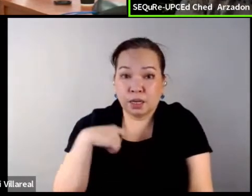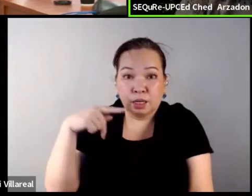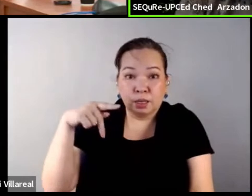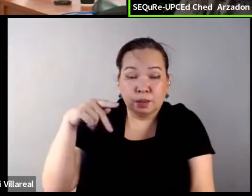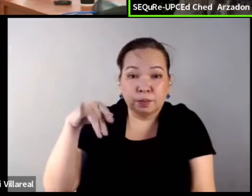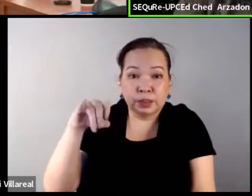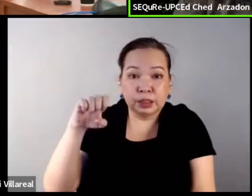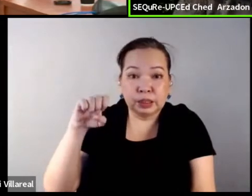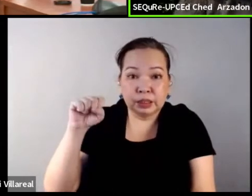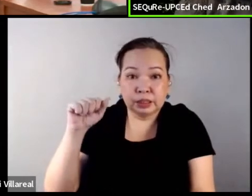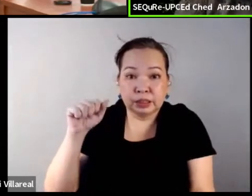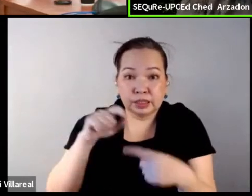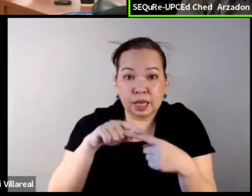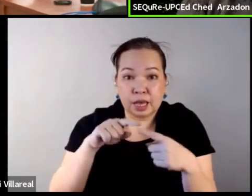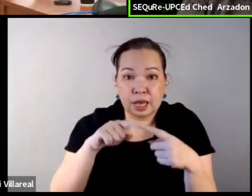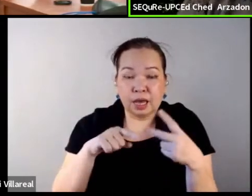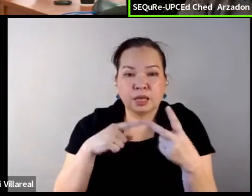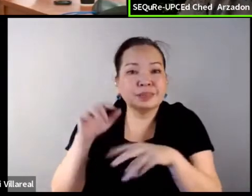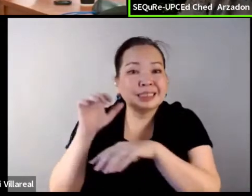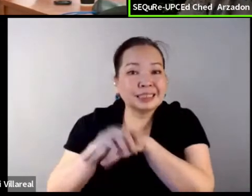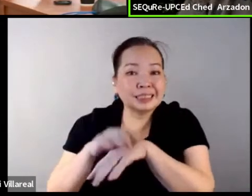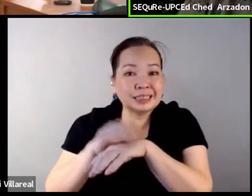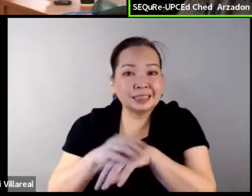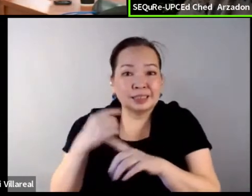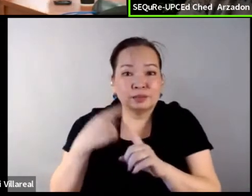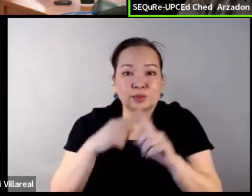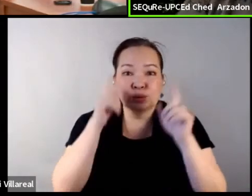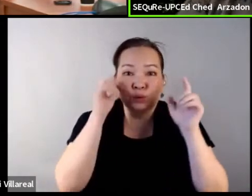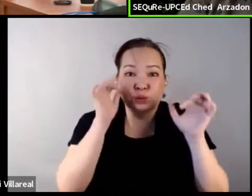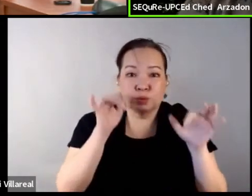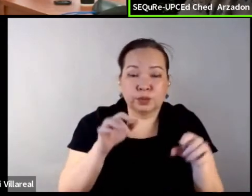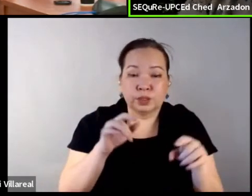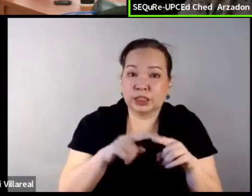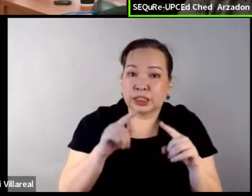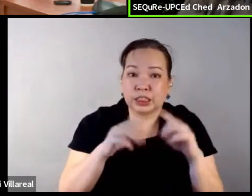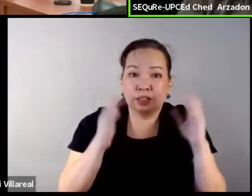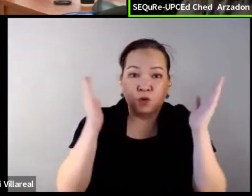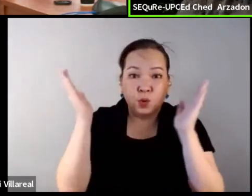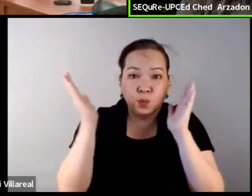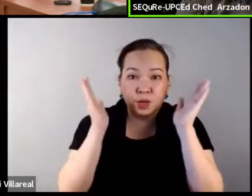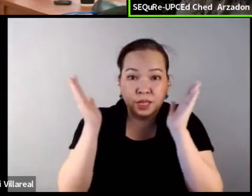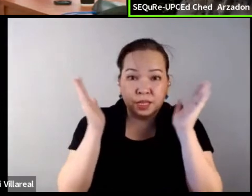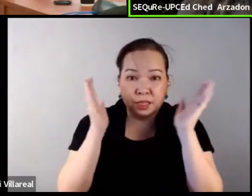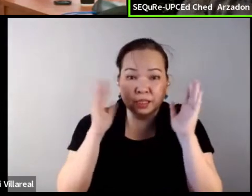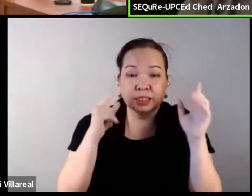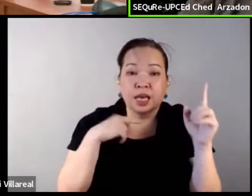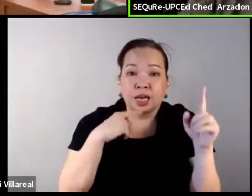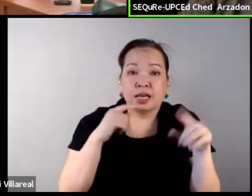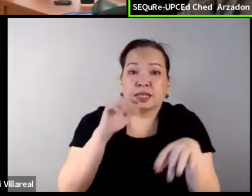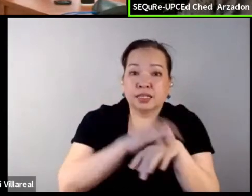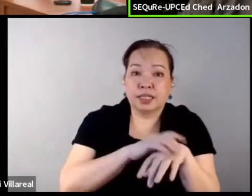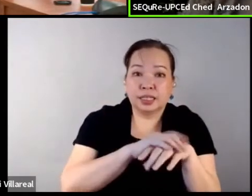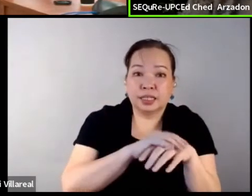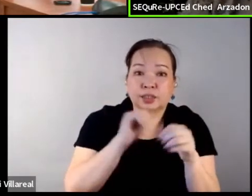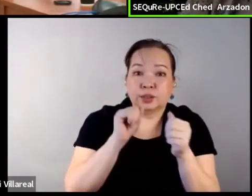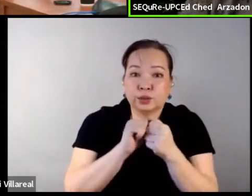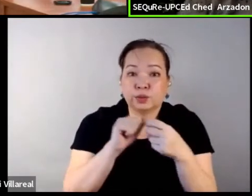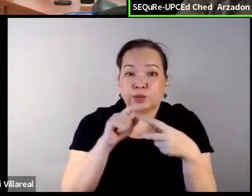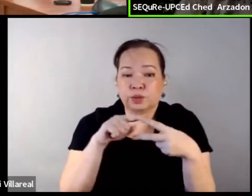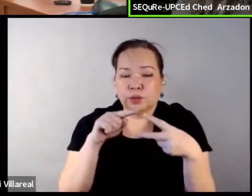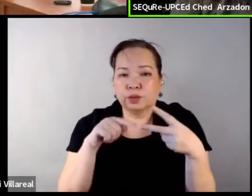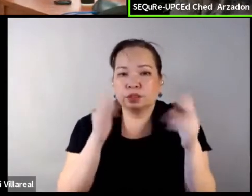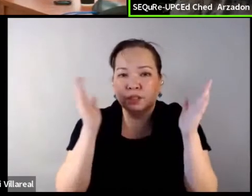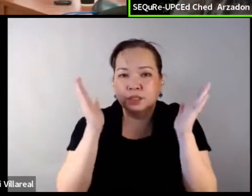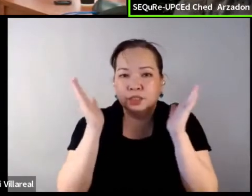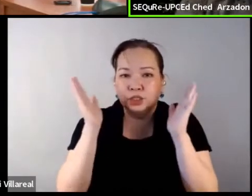TIMSS at computerized pa yung test. Unlike kunyari sa Malaysia, English sa Malay, sa ibang